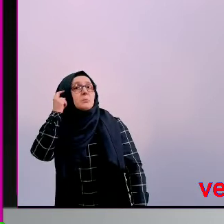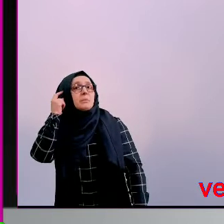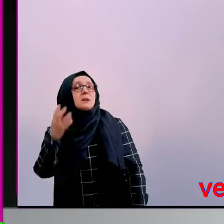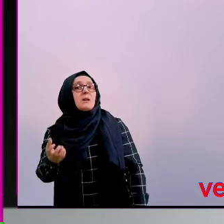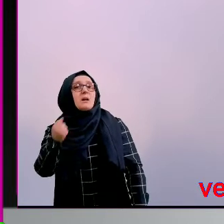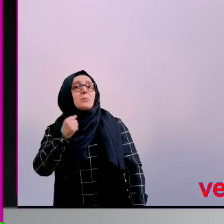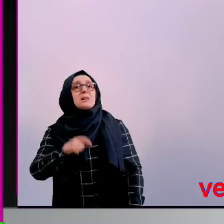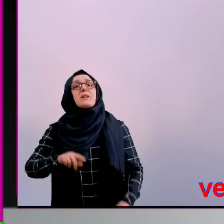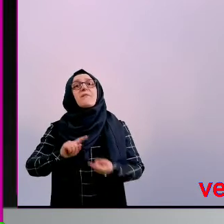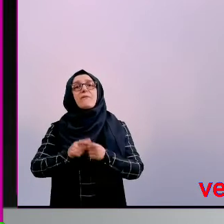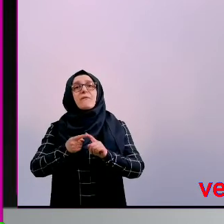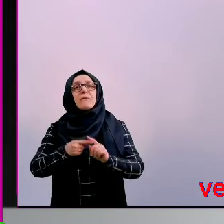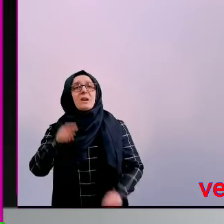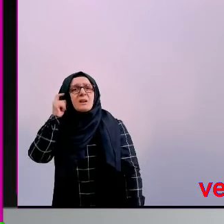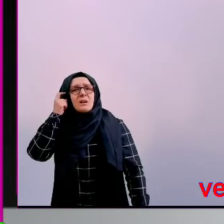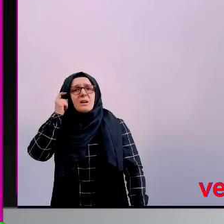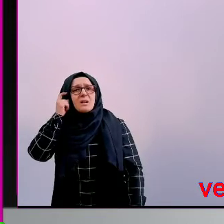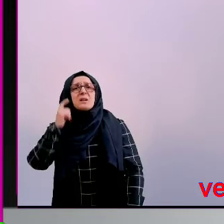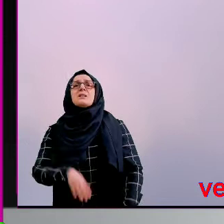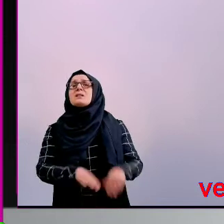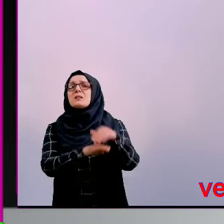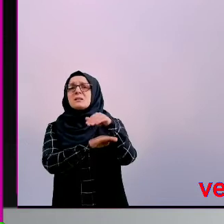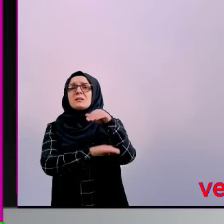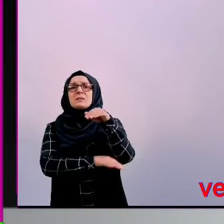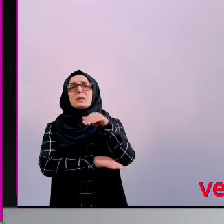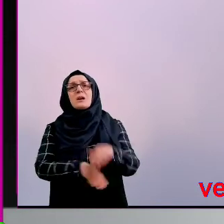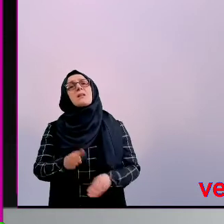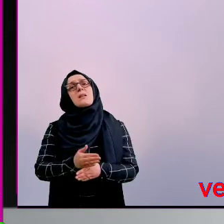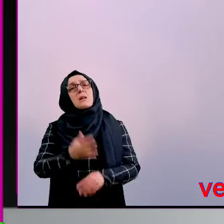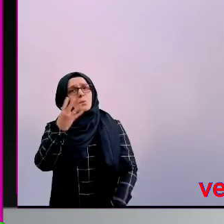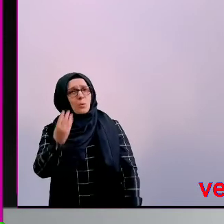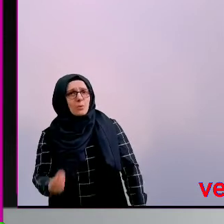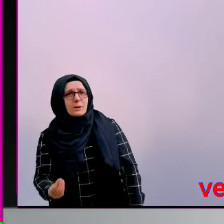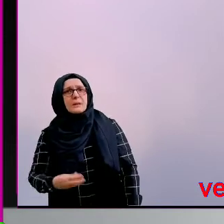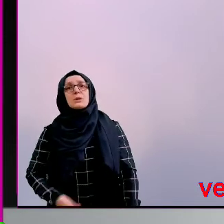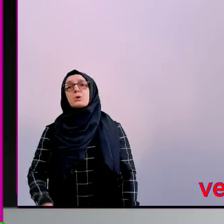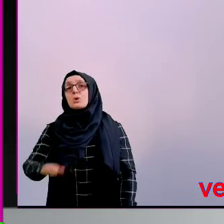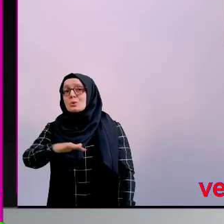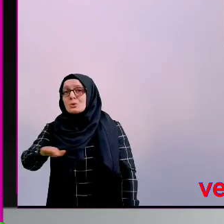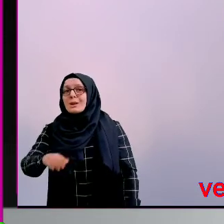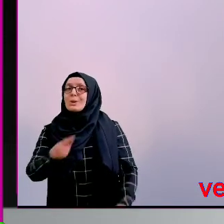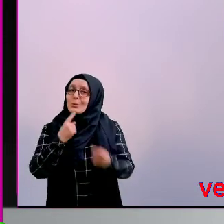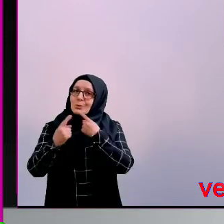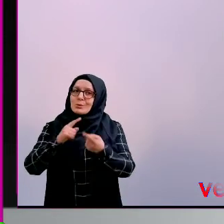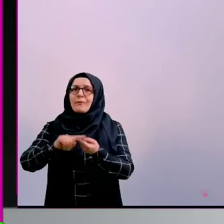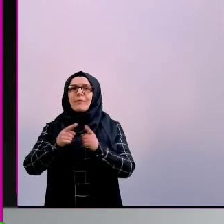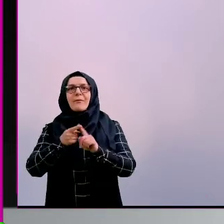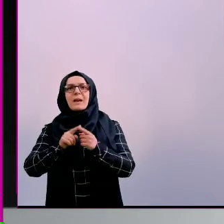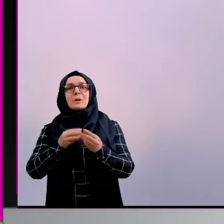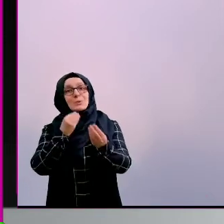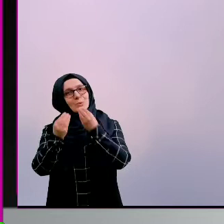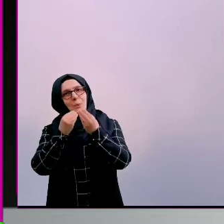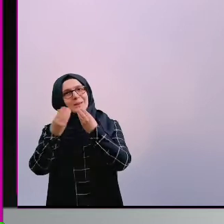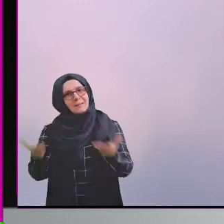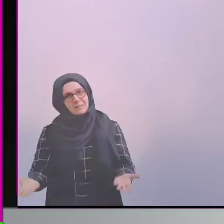kaygı yaşamalarına neden olabilir. Çocuklarla karşılıklı konuşmak ve sohbet etmek, bu zorlu süreci atlatmaları için en sağlıklı